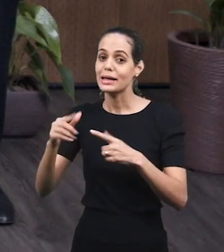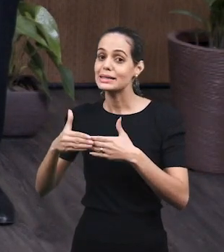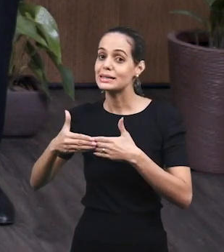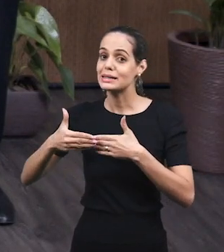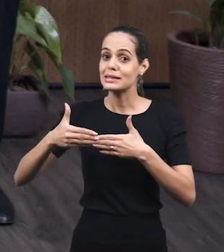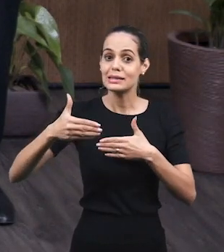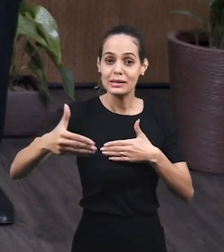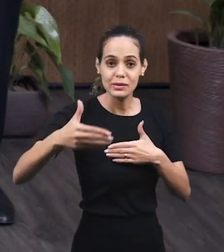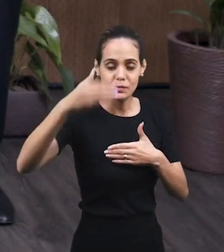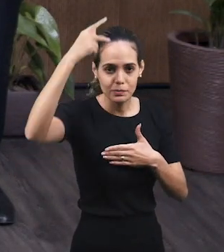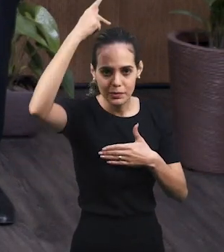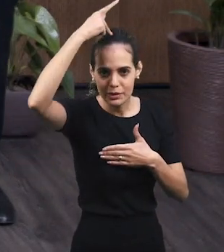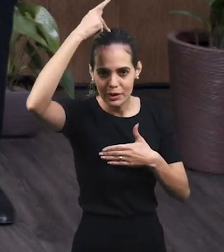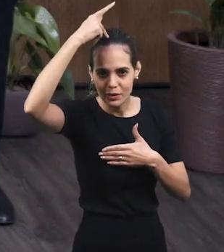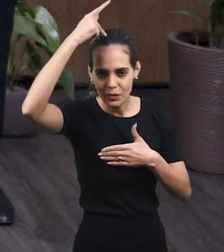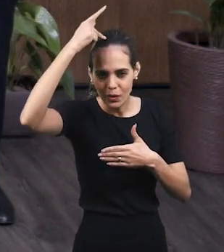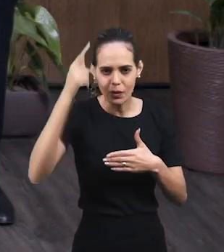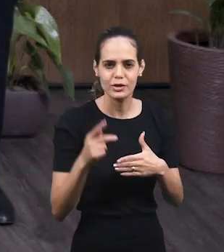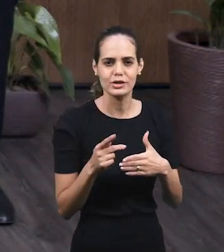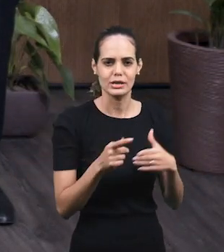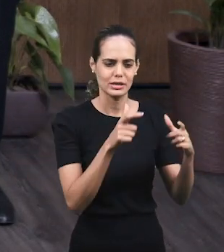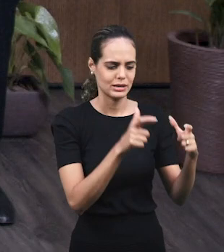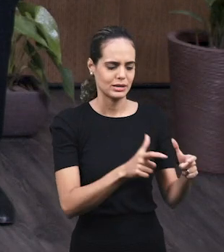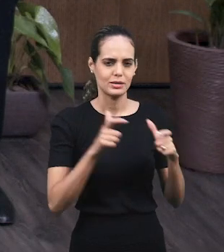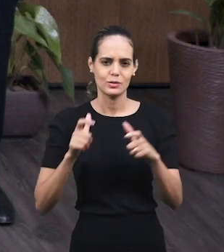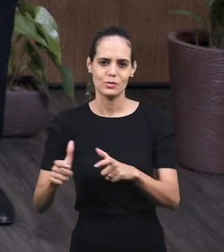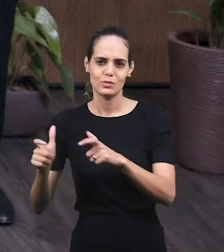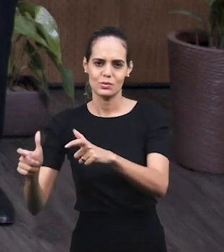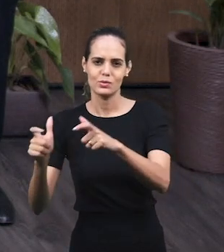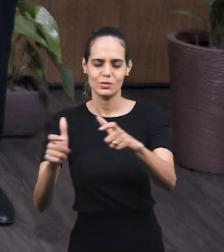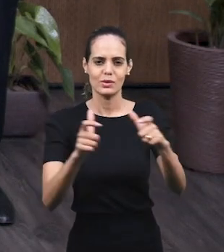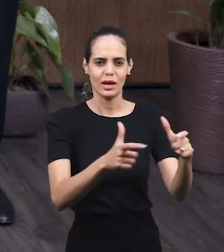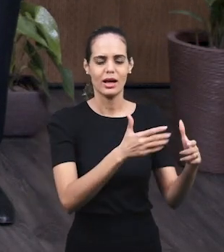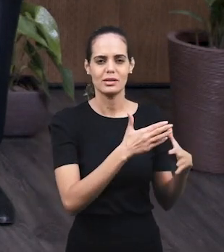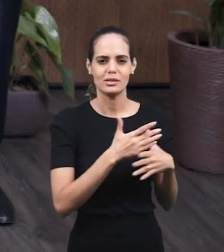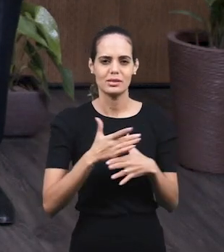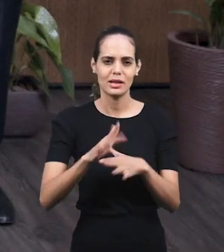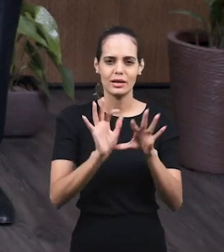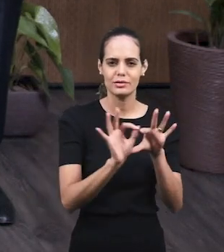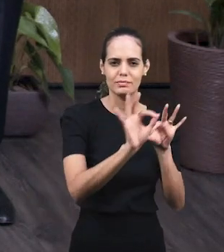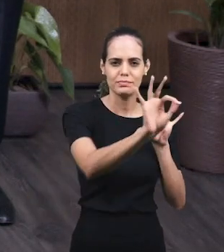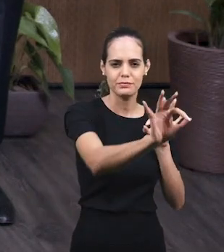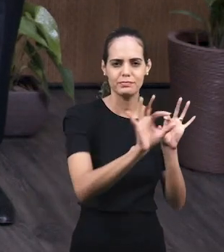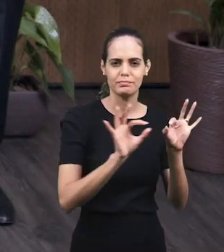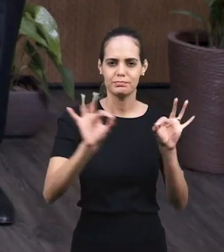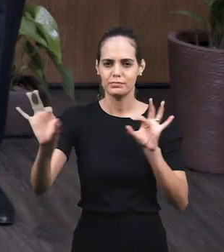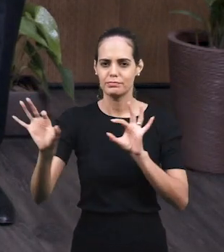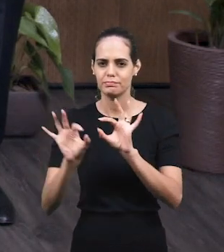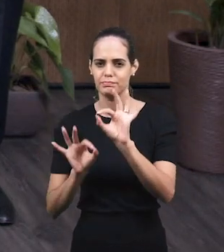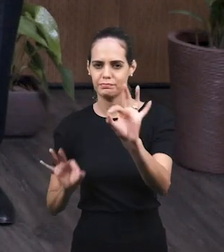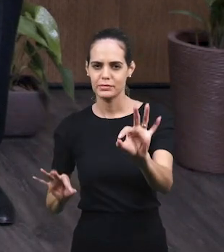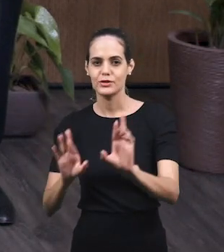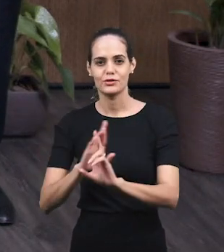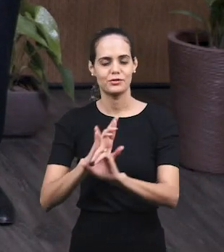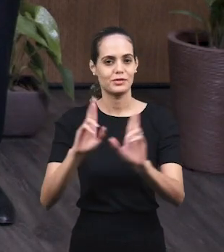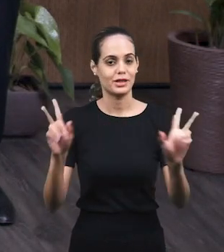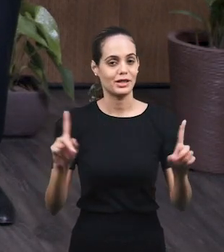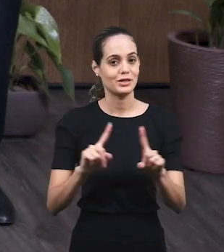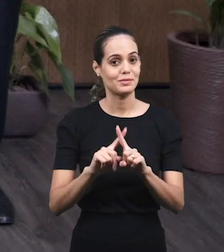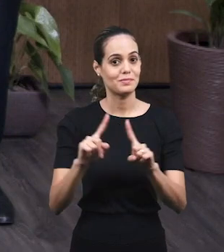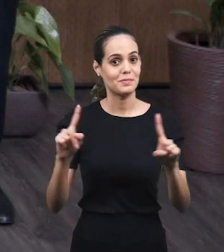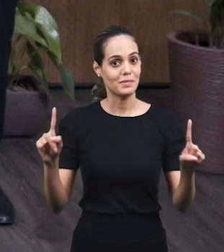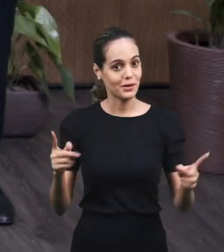physiquement. Mais à partir de là, même en vivant dans des villes